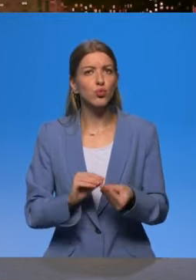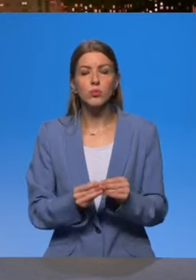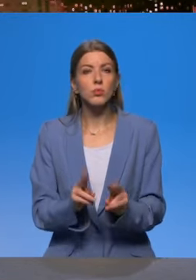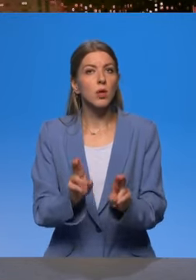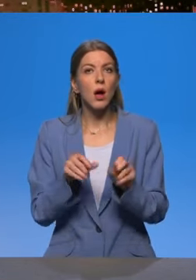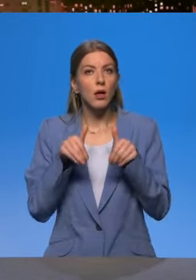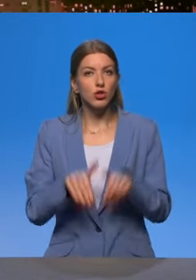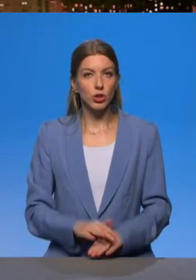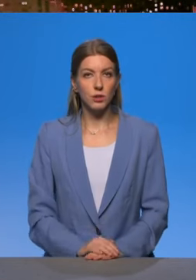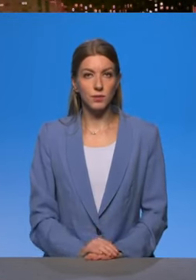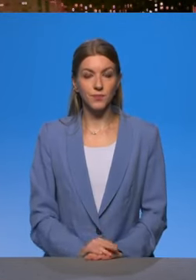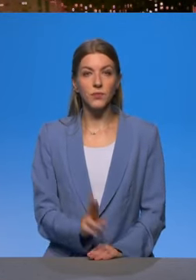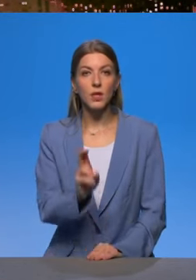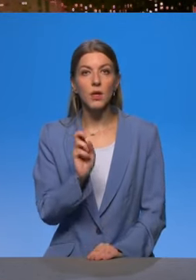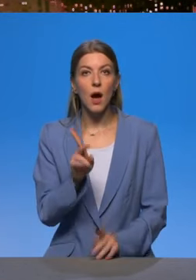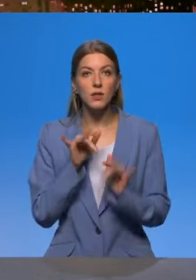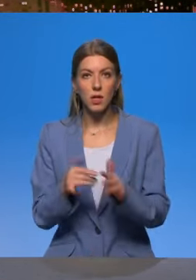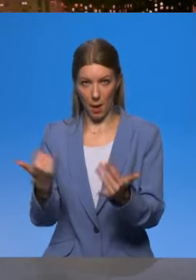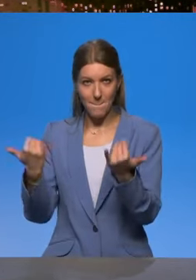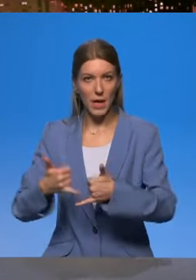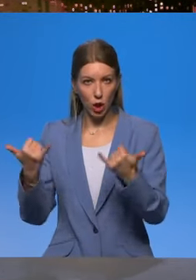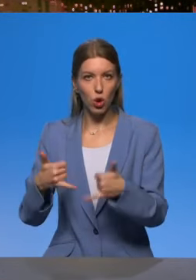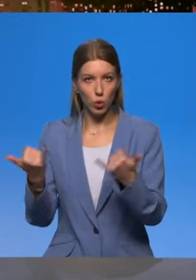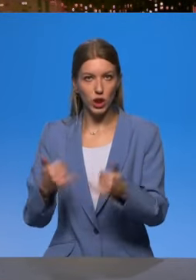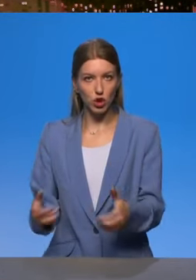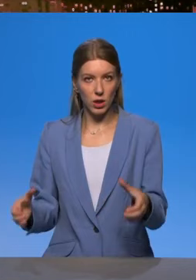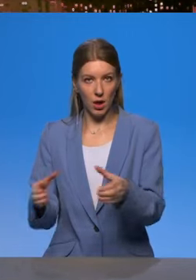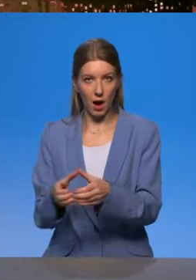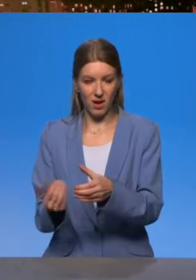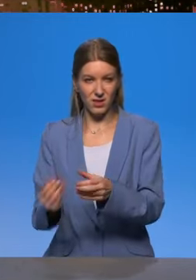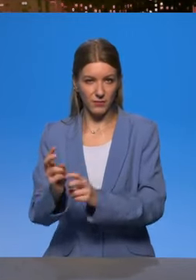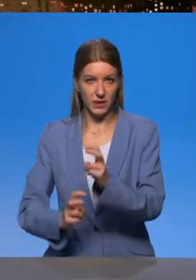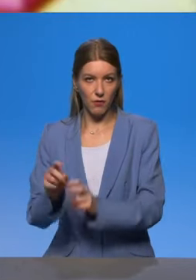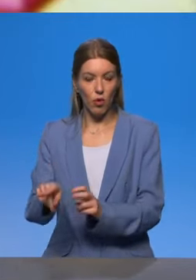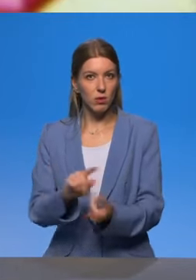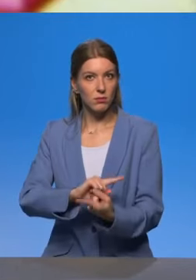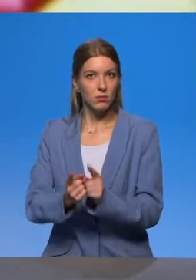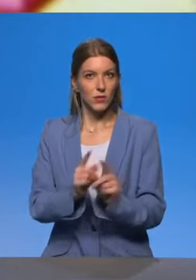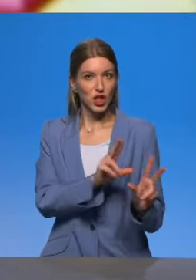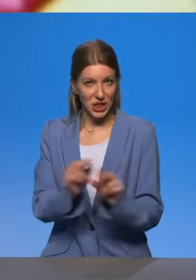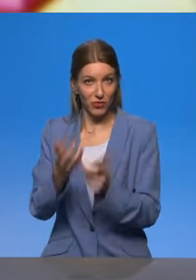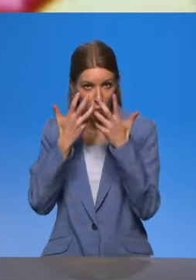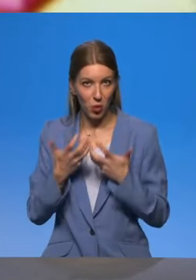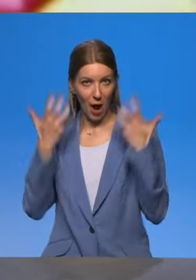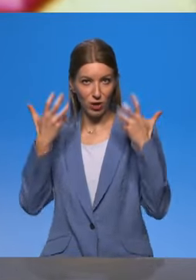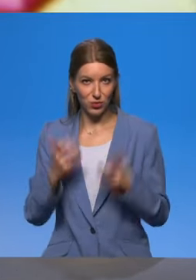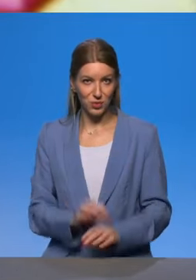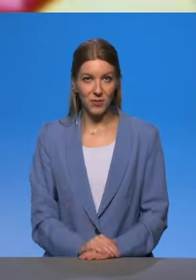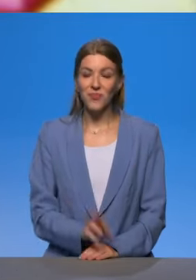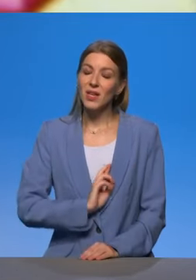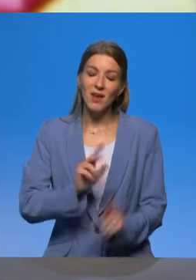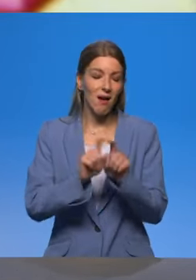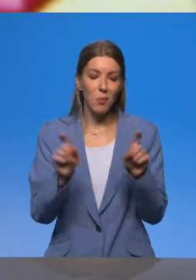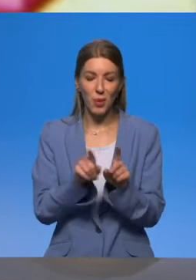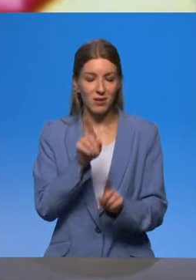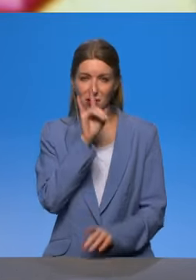нас есть... Как сделать коллектив металлургического завода счастливым и улыбающимся? Я не буду называть компании, но есть ряд компаний в России,